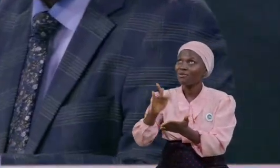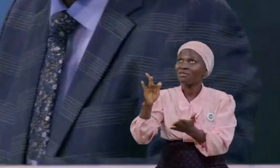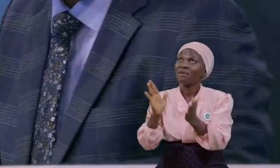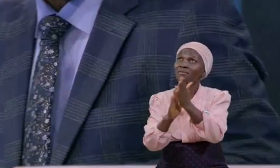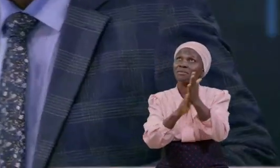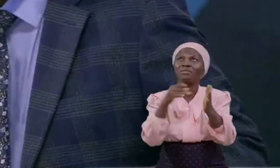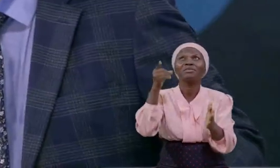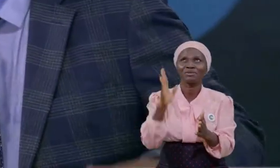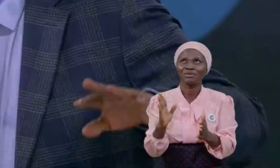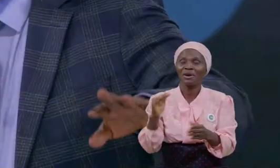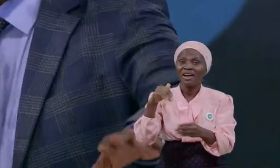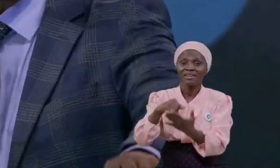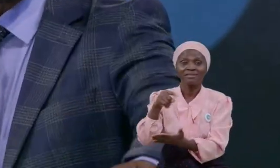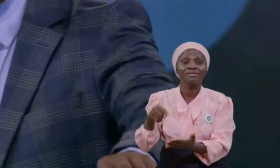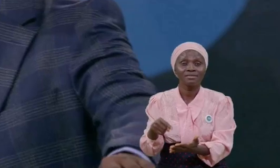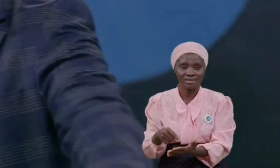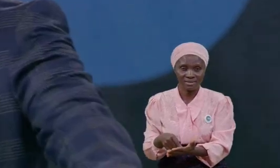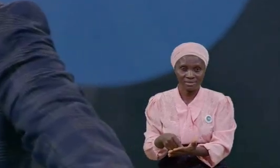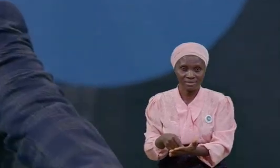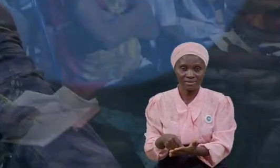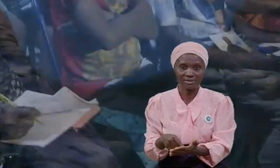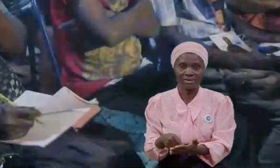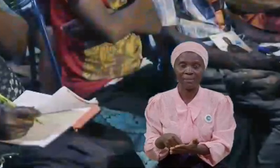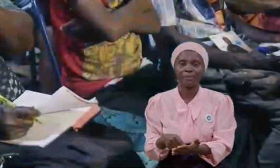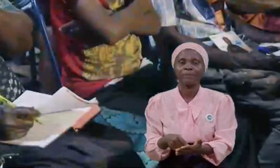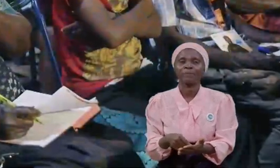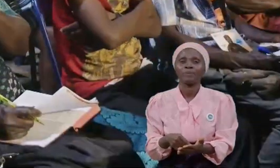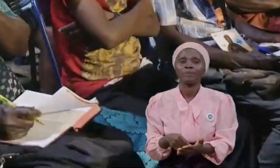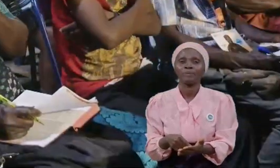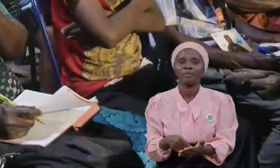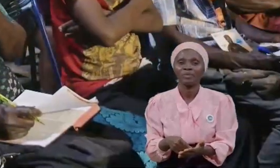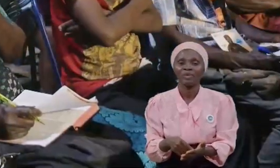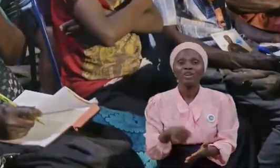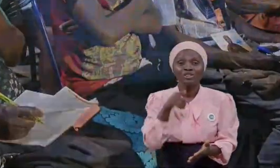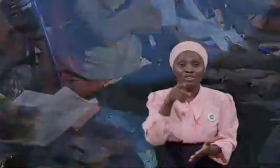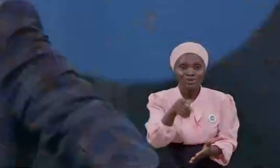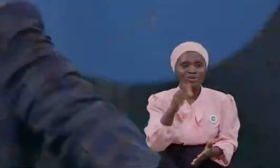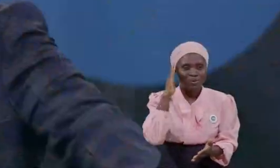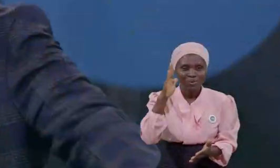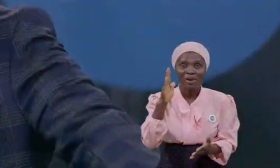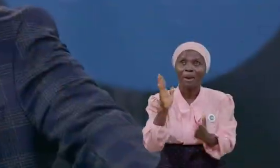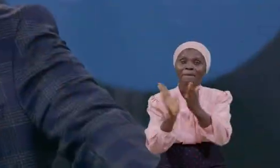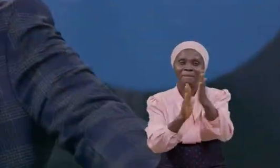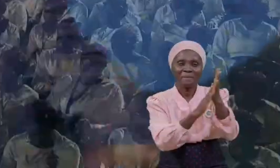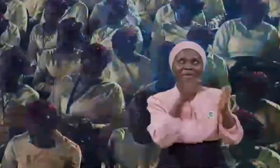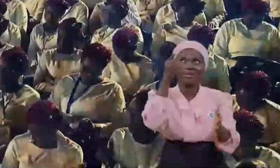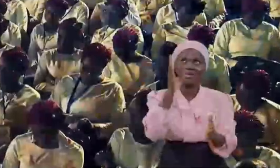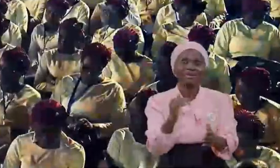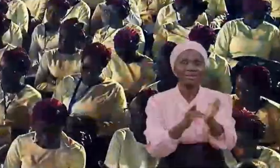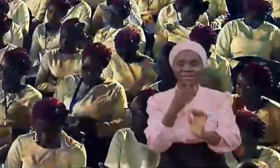ce nom. Tu vas glorifier Dieu. Ta nouvelle vie va glorifier